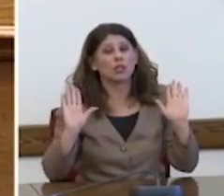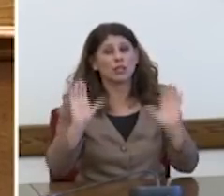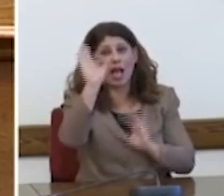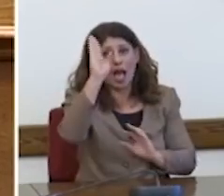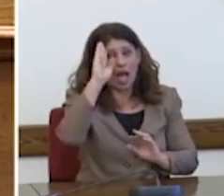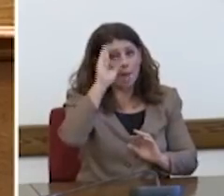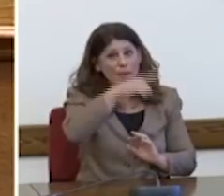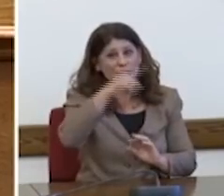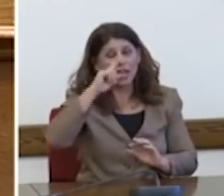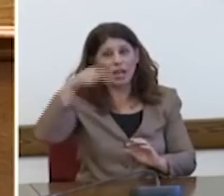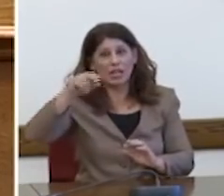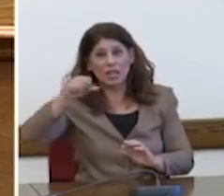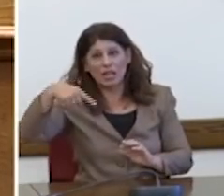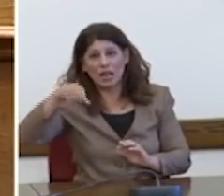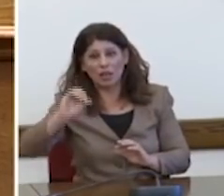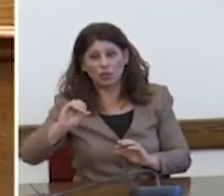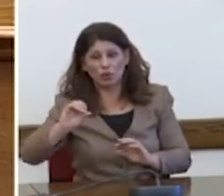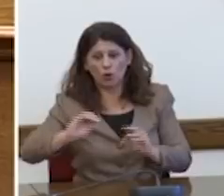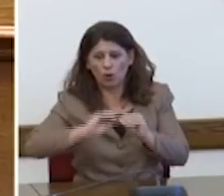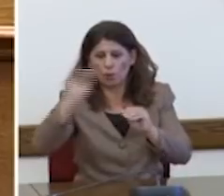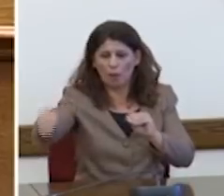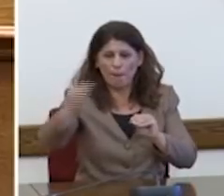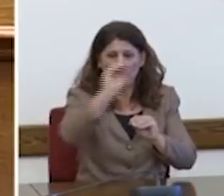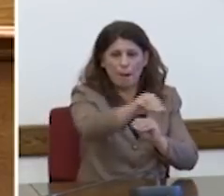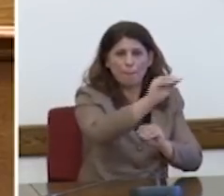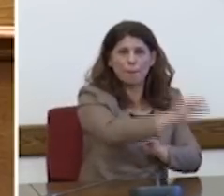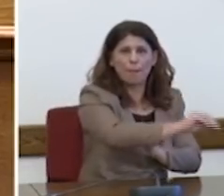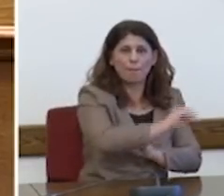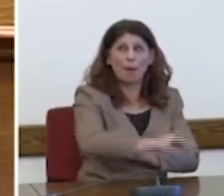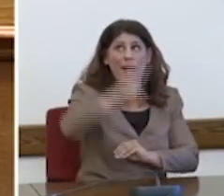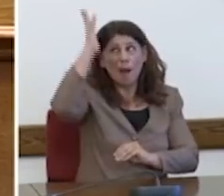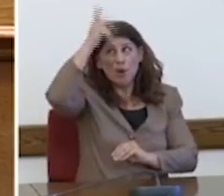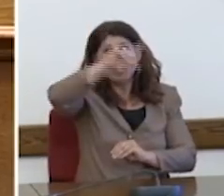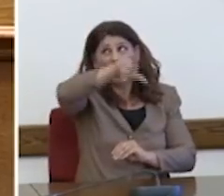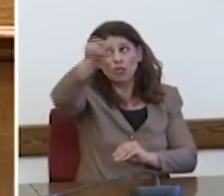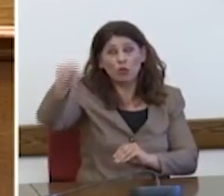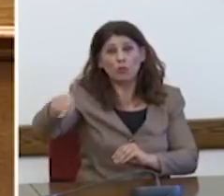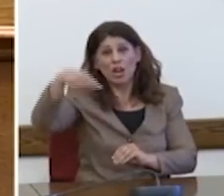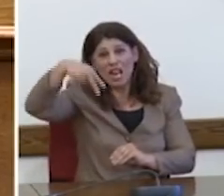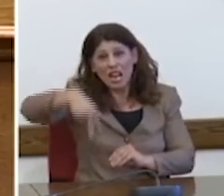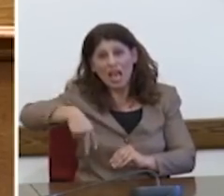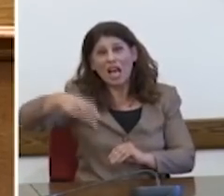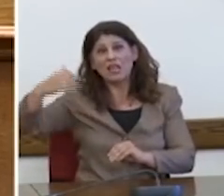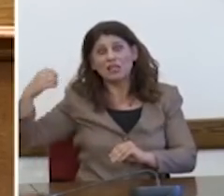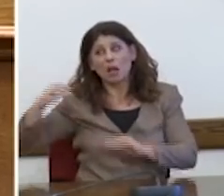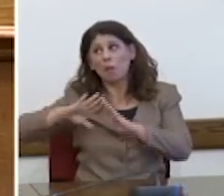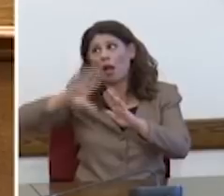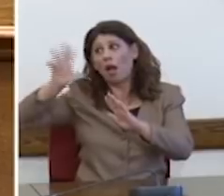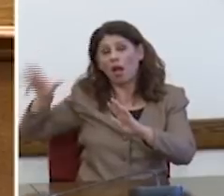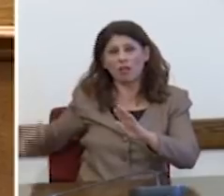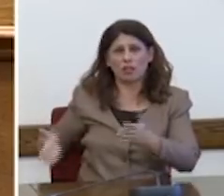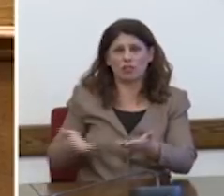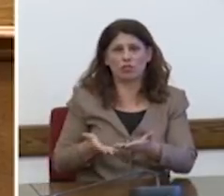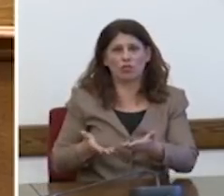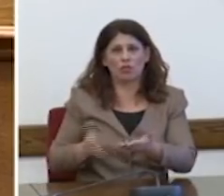στρατιωτικές βάσεις που φυτέψατε σε όλη την Ελλάδα από Αλεξανδρούπολη, Λάρισα, Στεφανοβίκιο και αλλού, όπως μας θύμισε